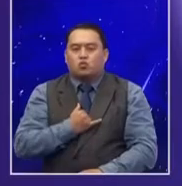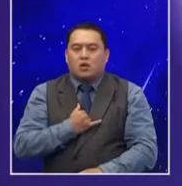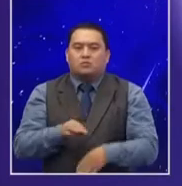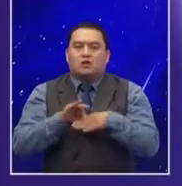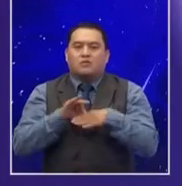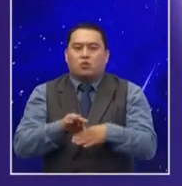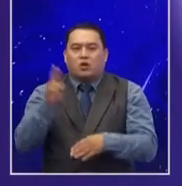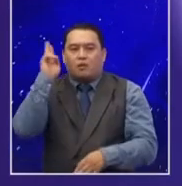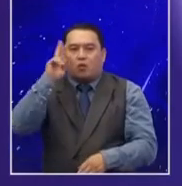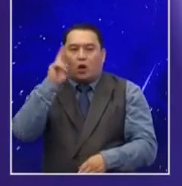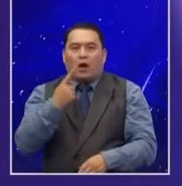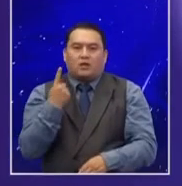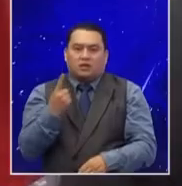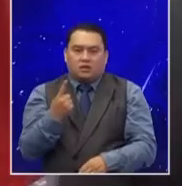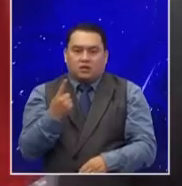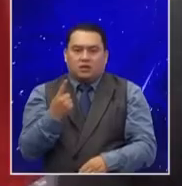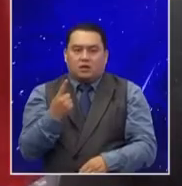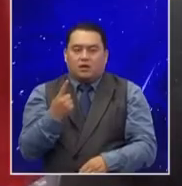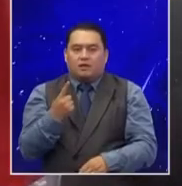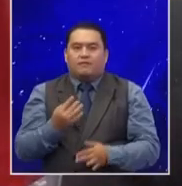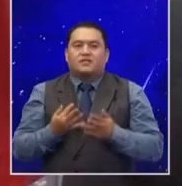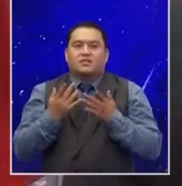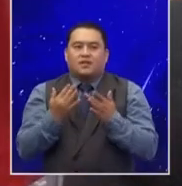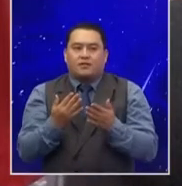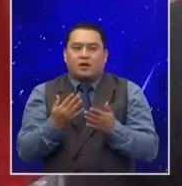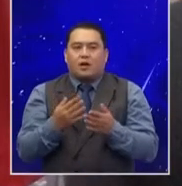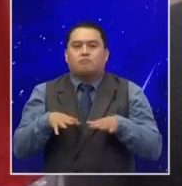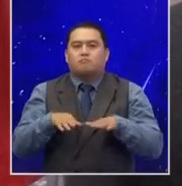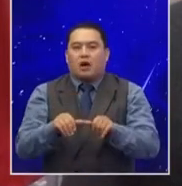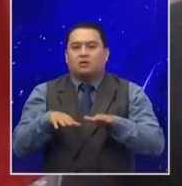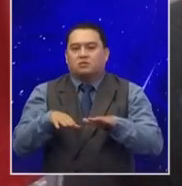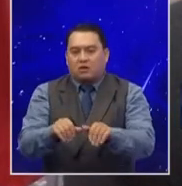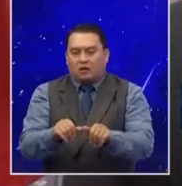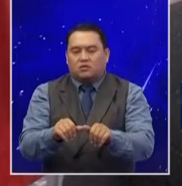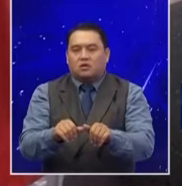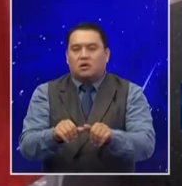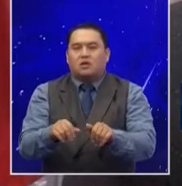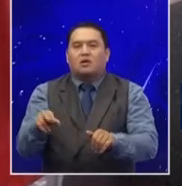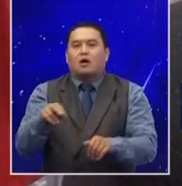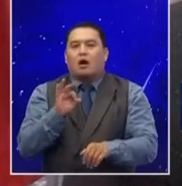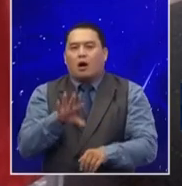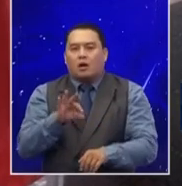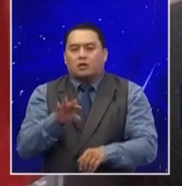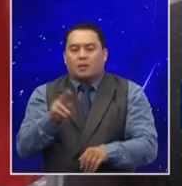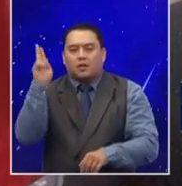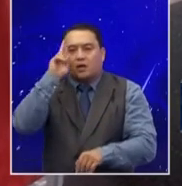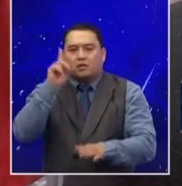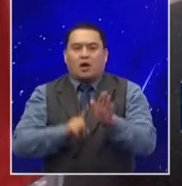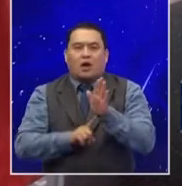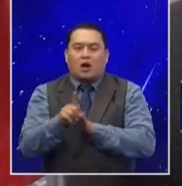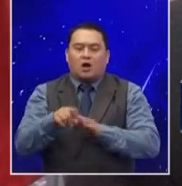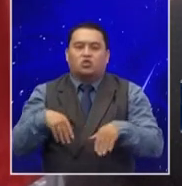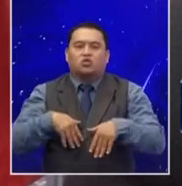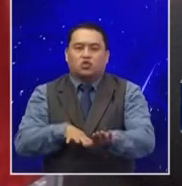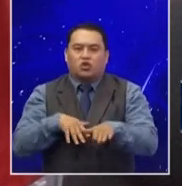курсов. Один из курсов, который очень востребован, это курсы массажа. С октября месяца вот мы запускаем курсы, это кройки и